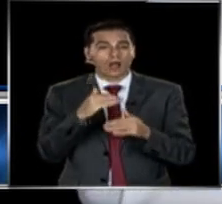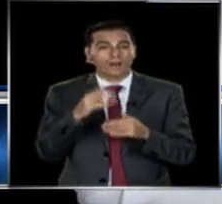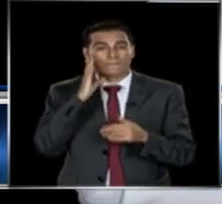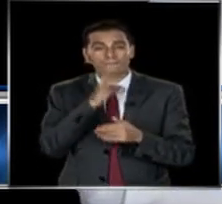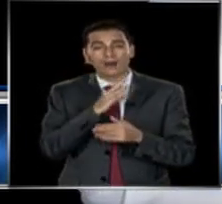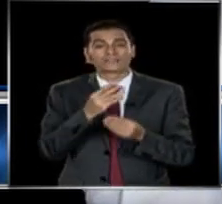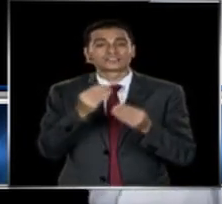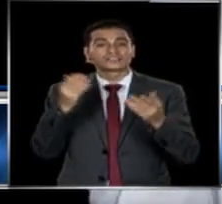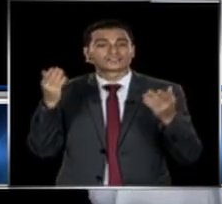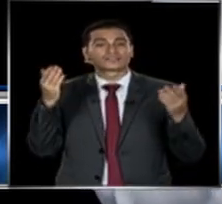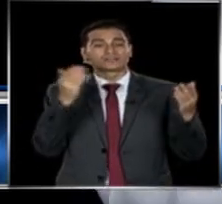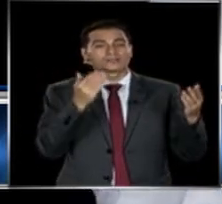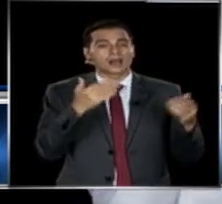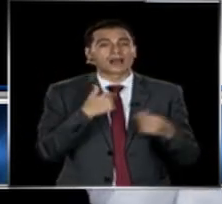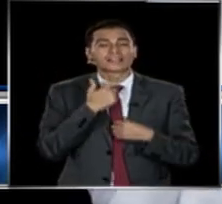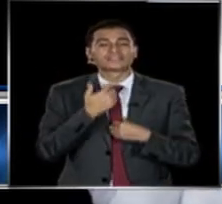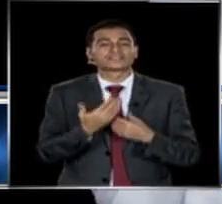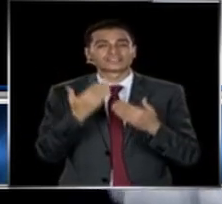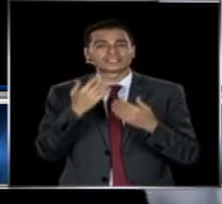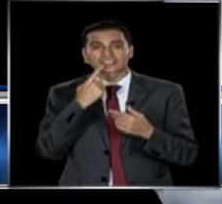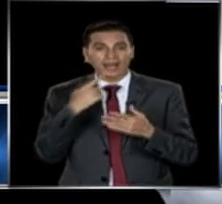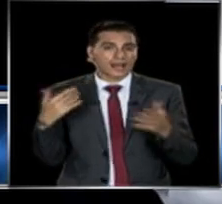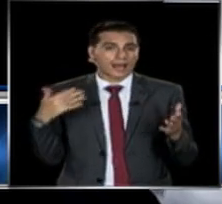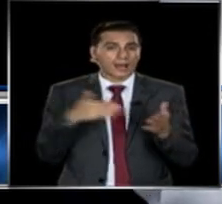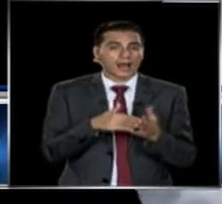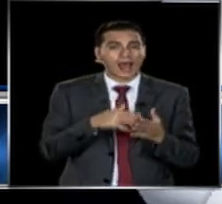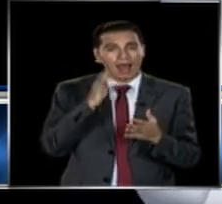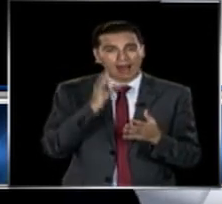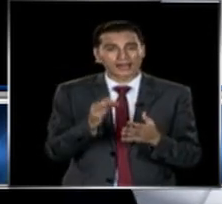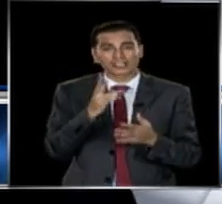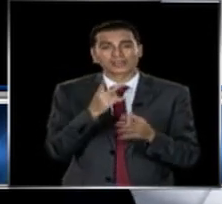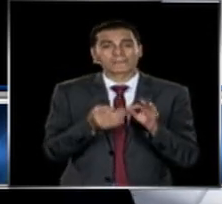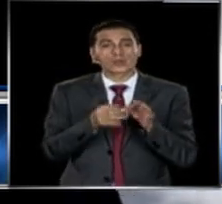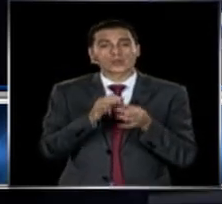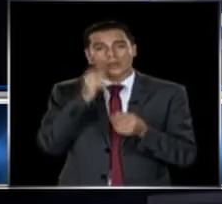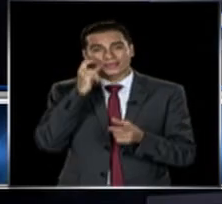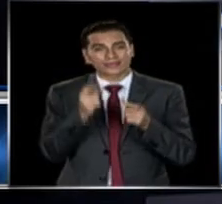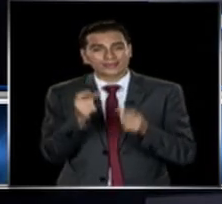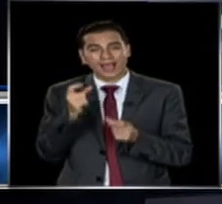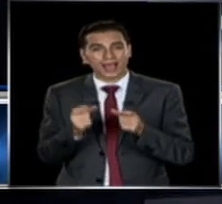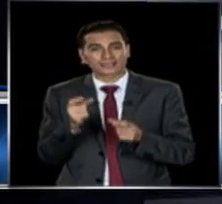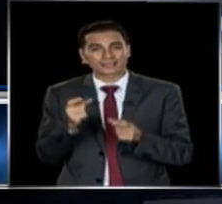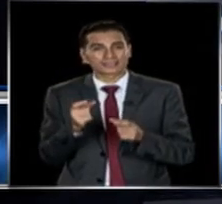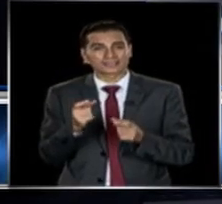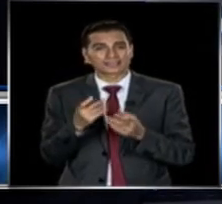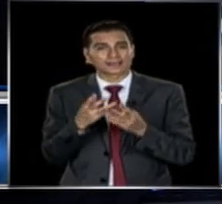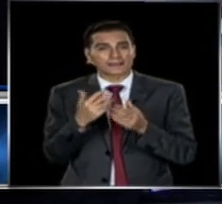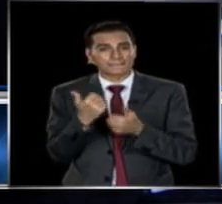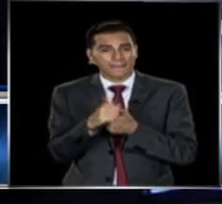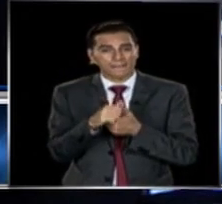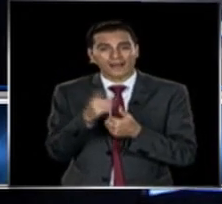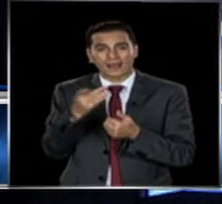فأنا أتمنى إن السنة ما تخلصش غير وعلى الأقل طب خلصت الـ 2 مليون دول وندخل على المتوسطة بعد